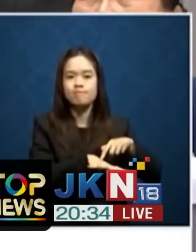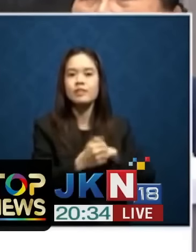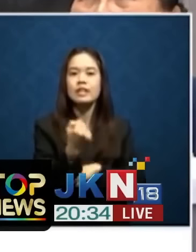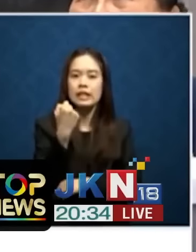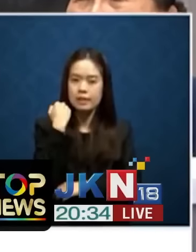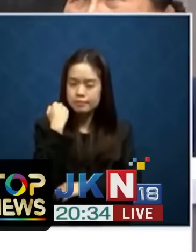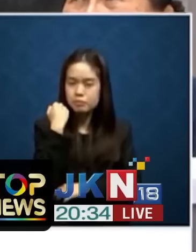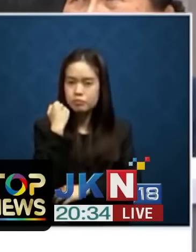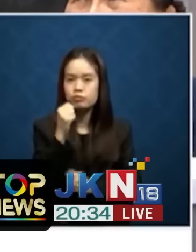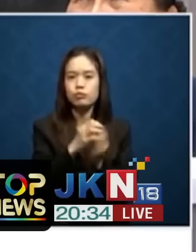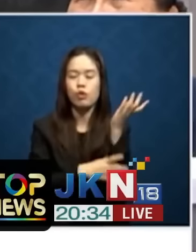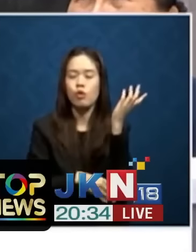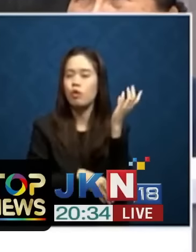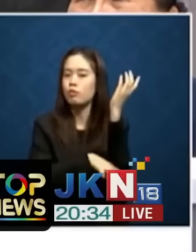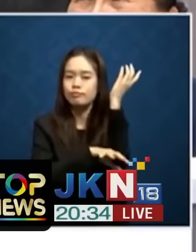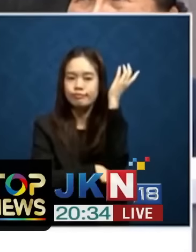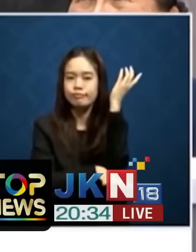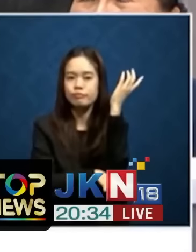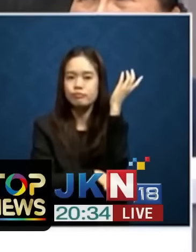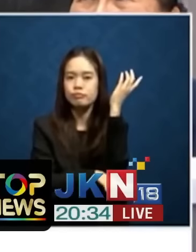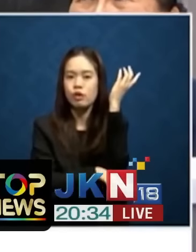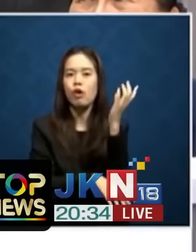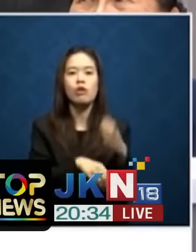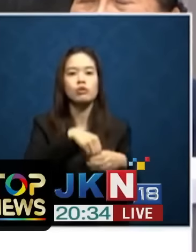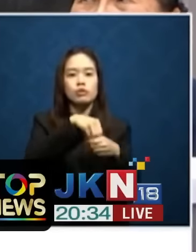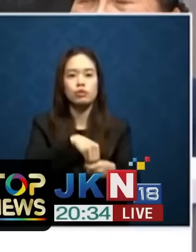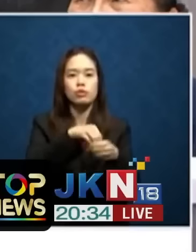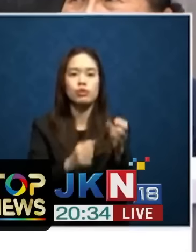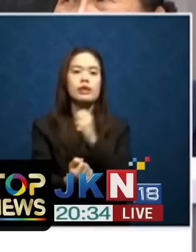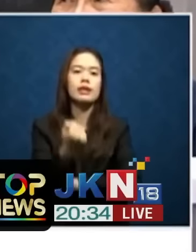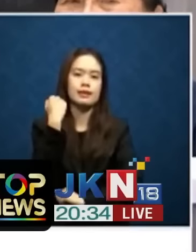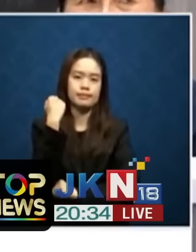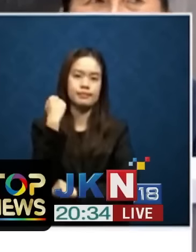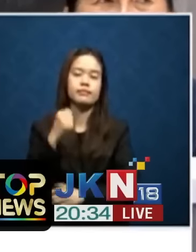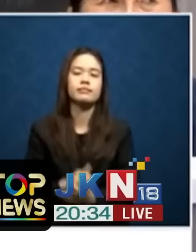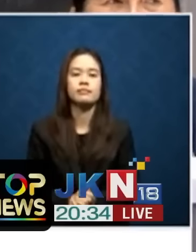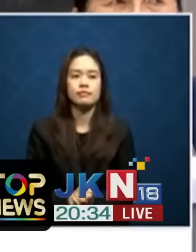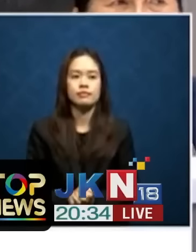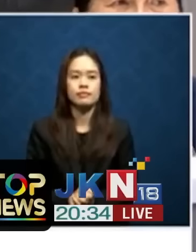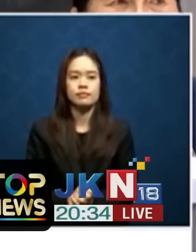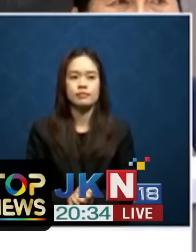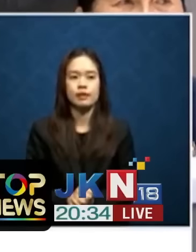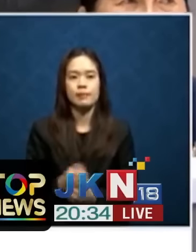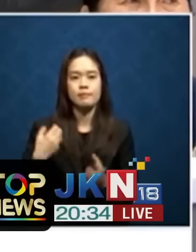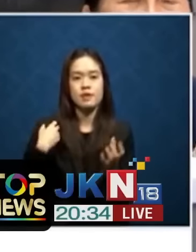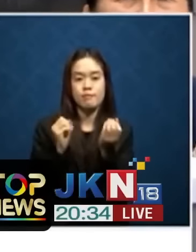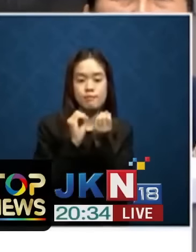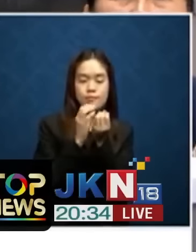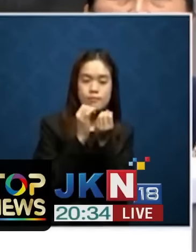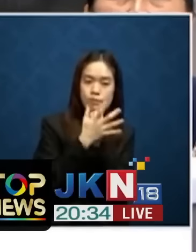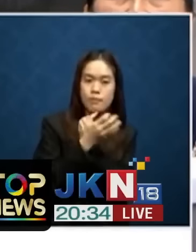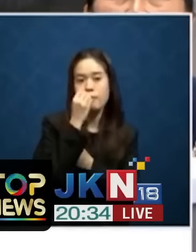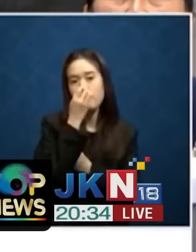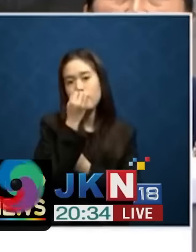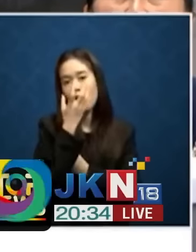วท่านนี้นะครับนางแดงกองมาเป็นสวกลุ่มอื่นๆนะครับเป็นสวที่มาจ